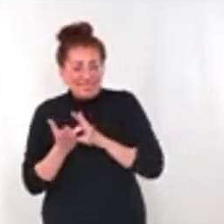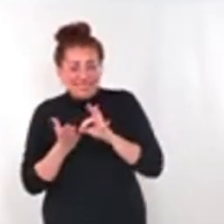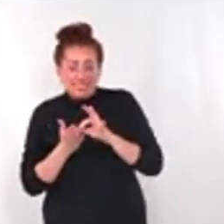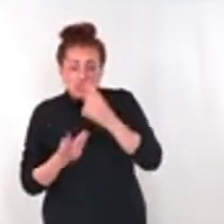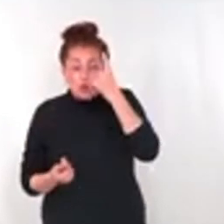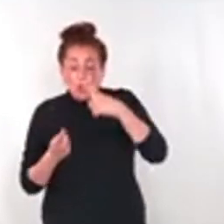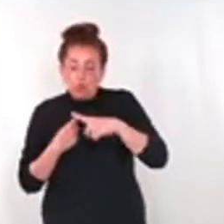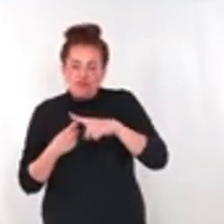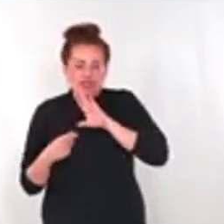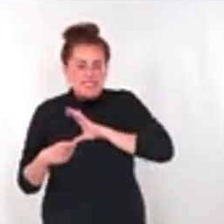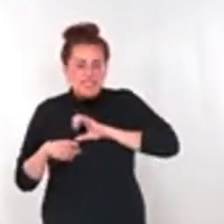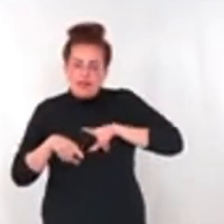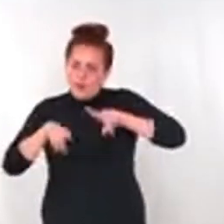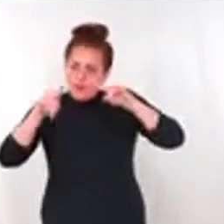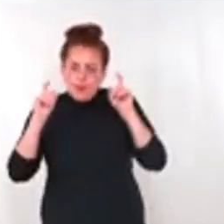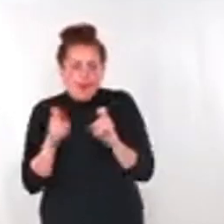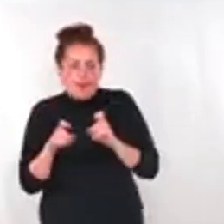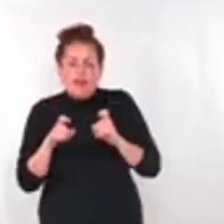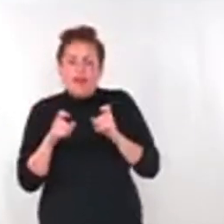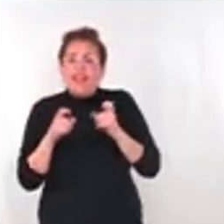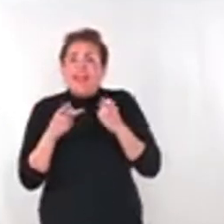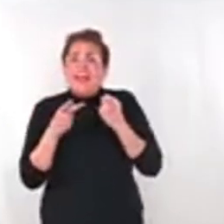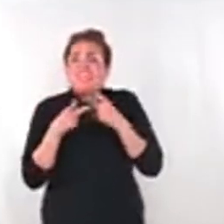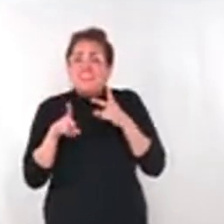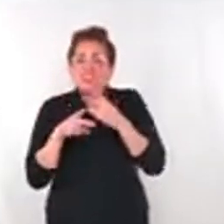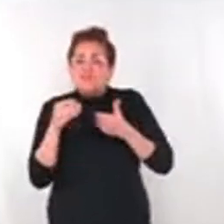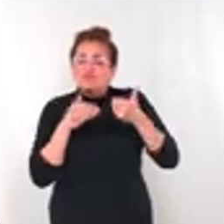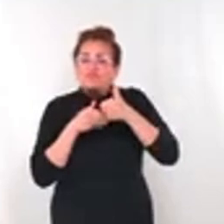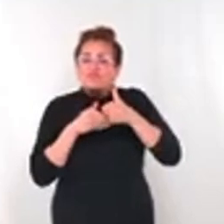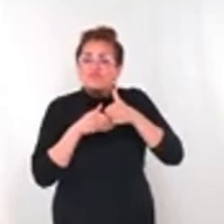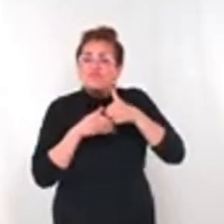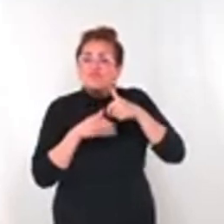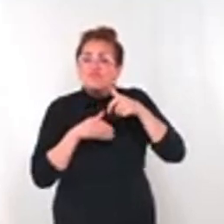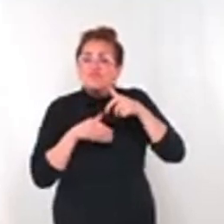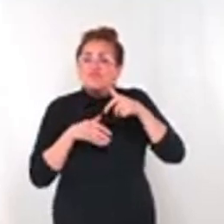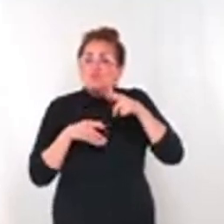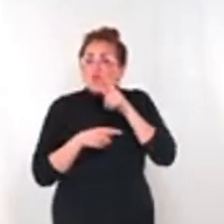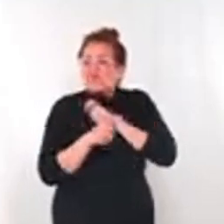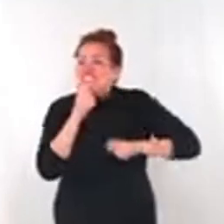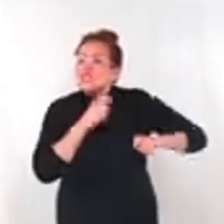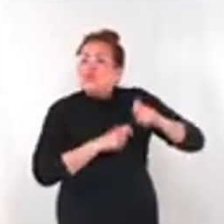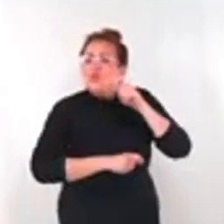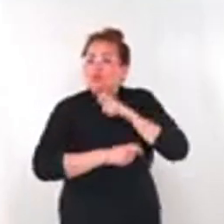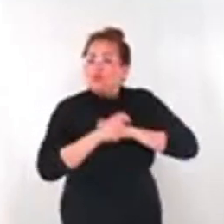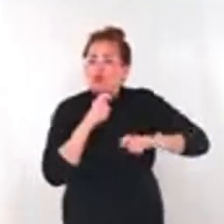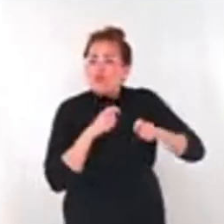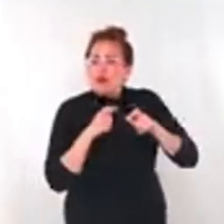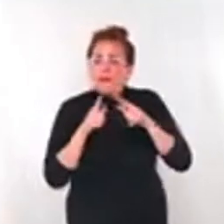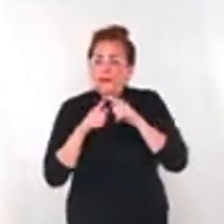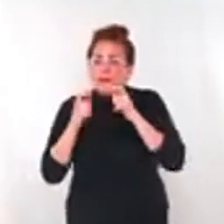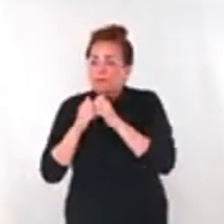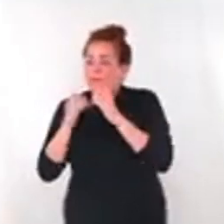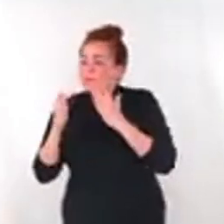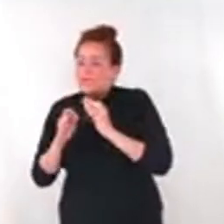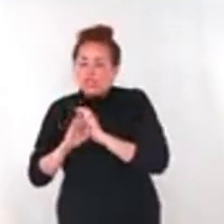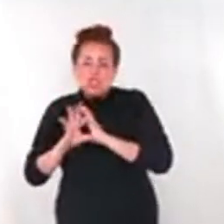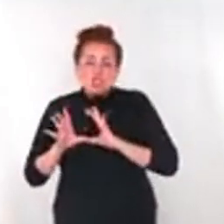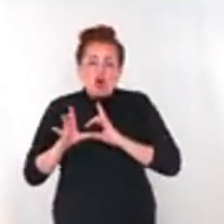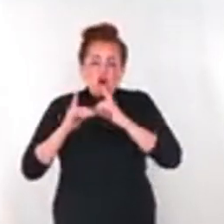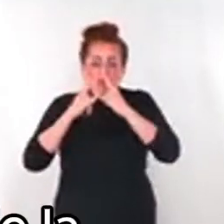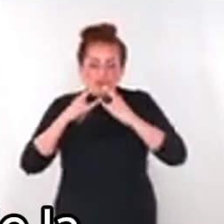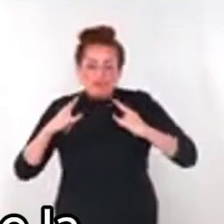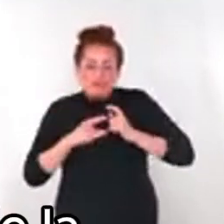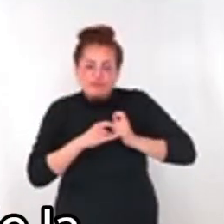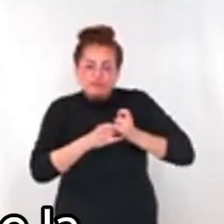campements illicites et des bidonvilles en Gironde autour de la plateforme qui porte le même nom. Qu'est-ce que c'est cette plateforme? C'est donc